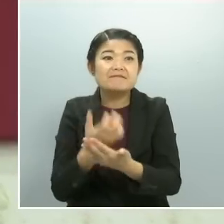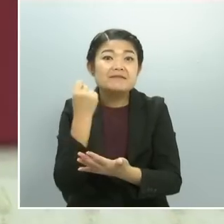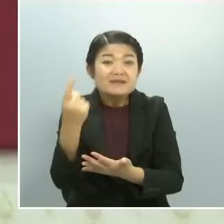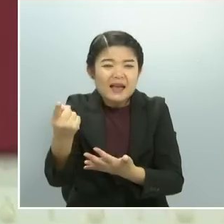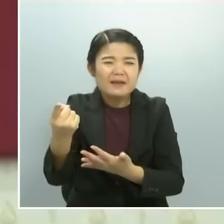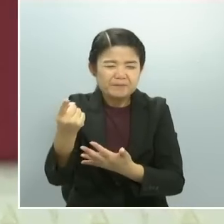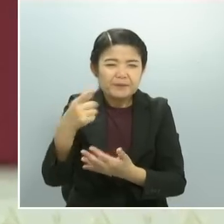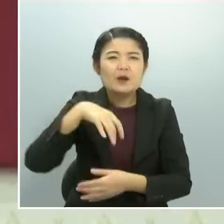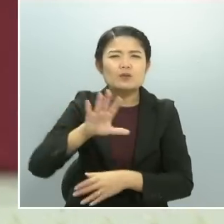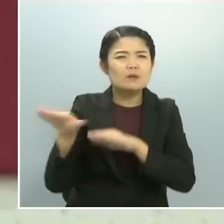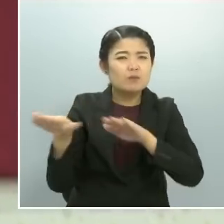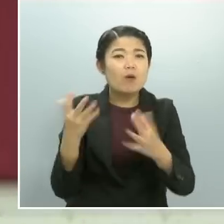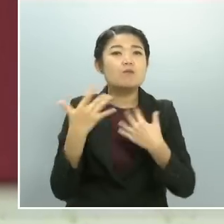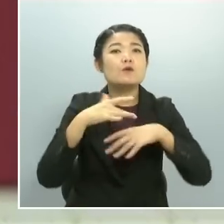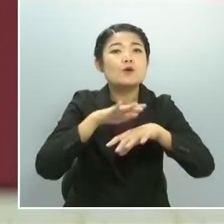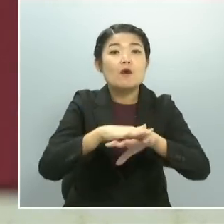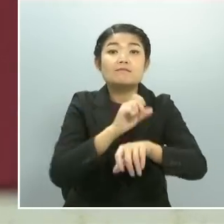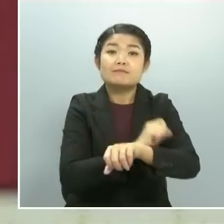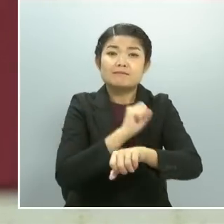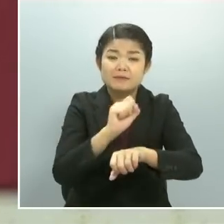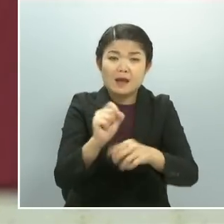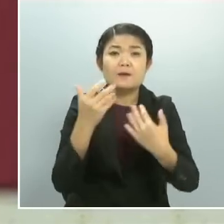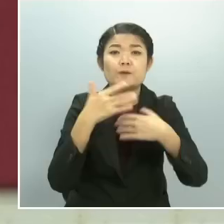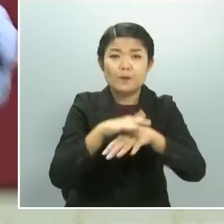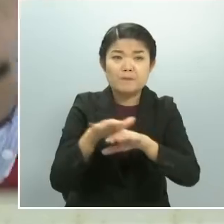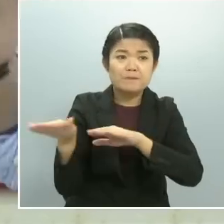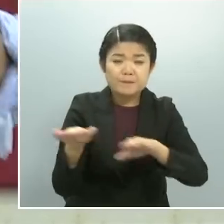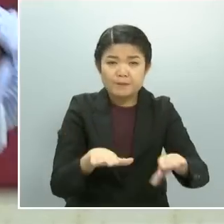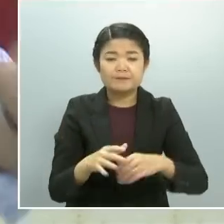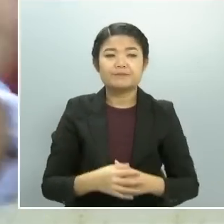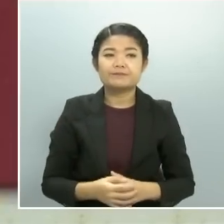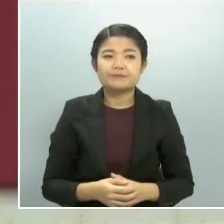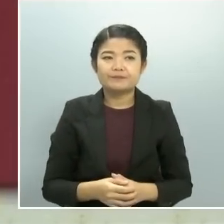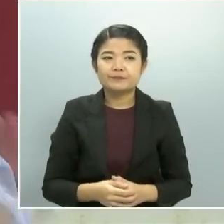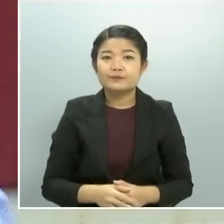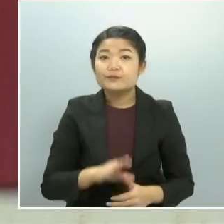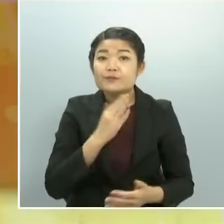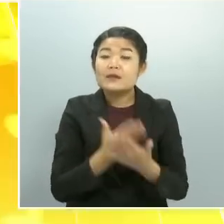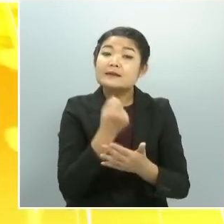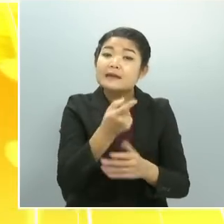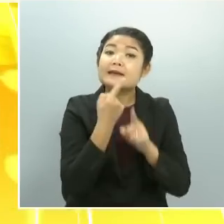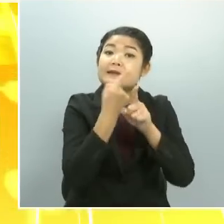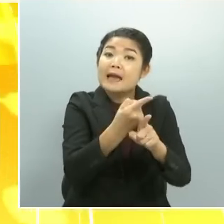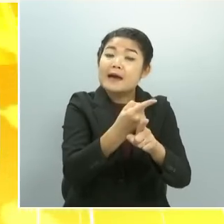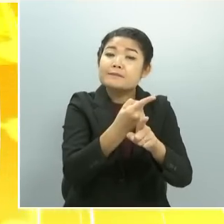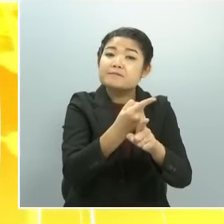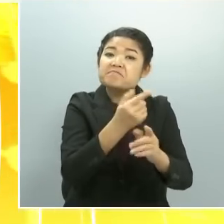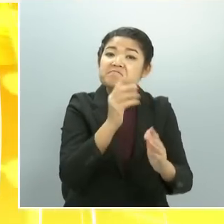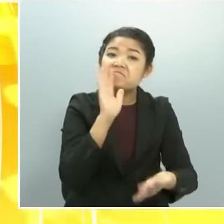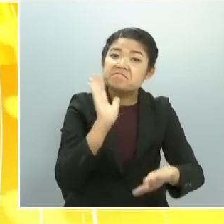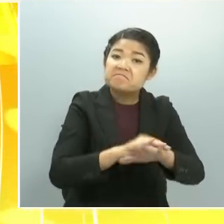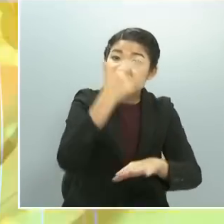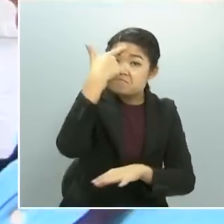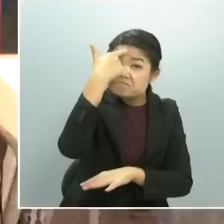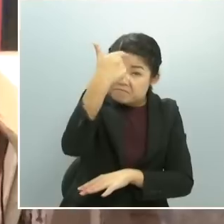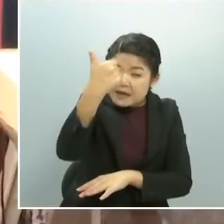ยินดีให้ความร่วมมือในการจ่ายค่าแรงด้วยนโยบาย pay byskillและตาม productivityนั่นหมายถึงภารกิจใน